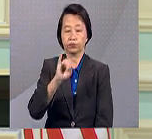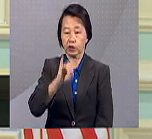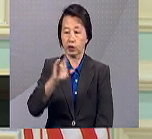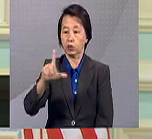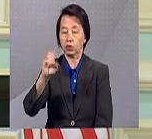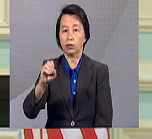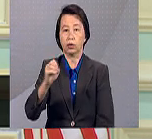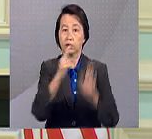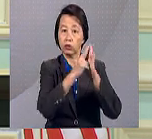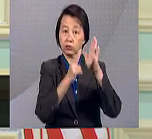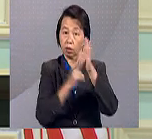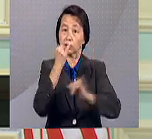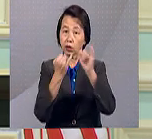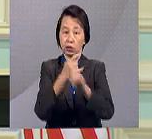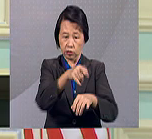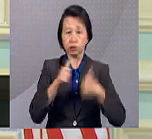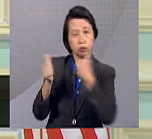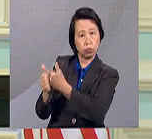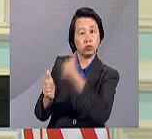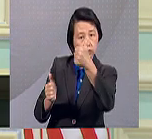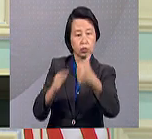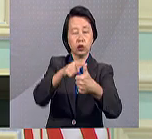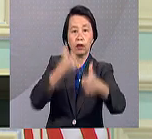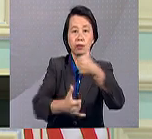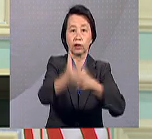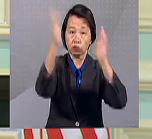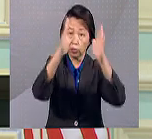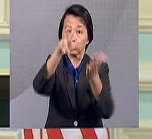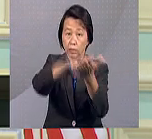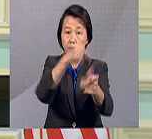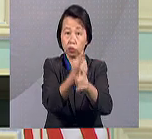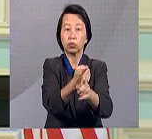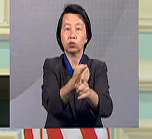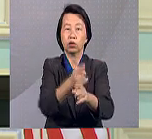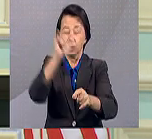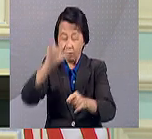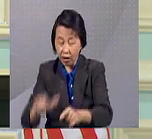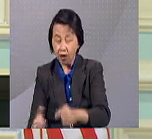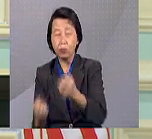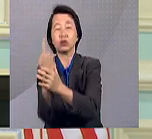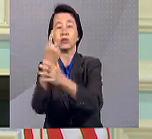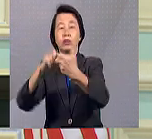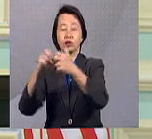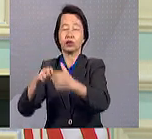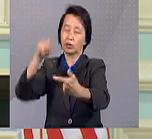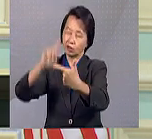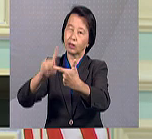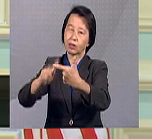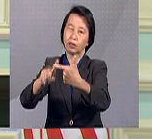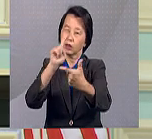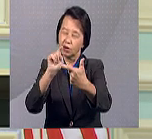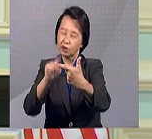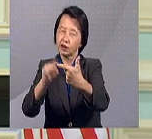ILO, undang-undang antarabangsa, kita ikut. Tidak timbul isu. Yang timbul isu ini adalah kategori